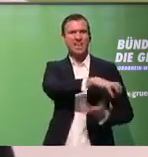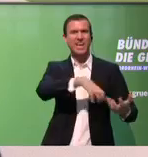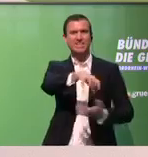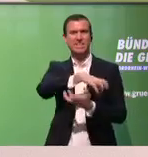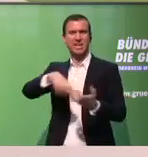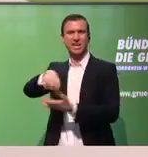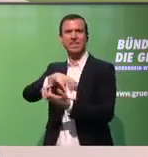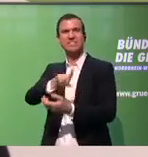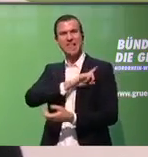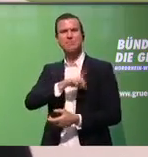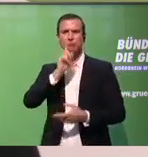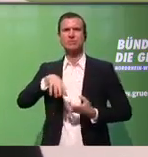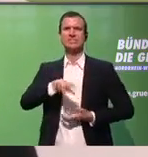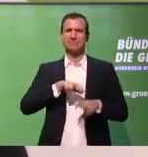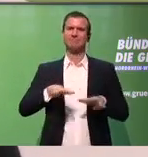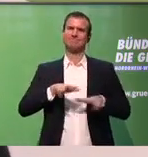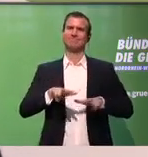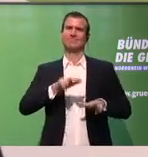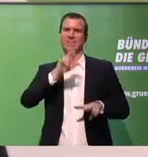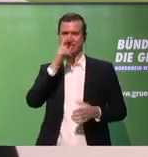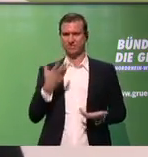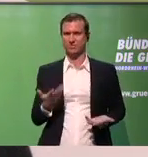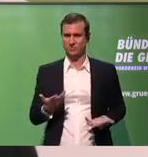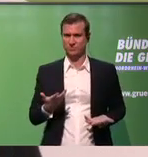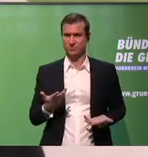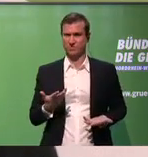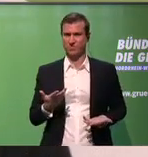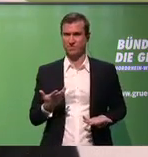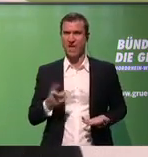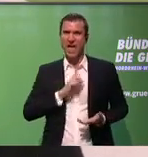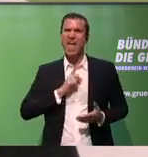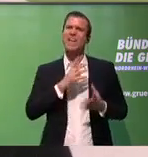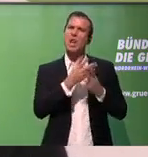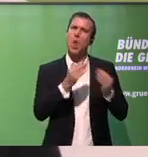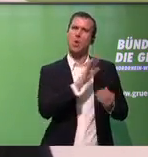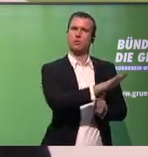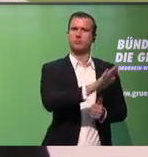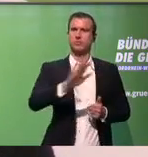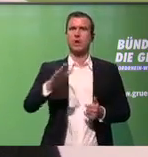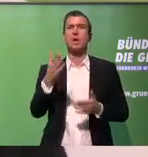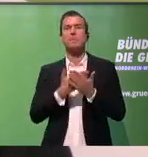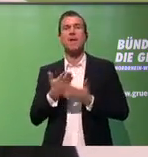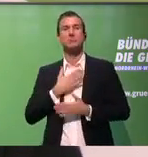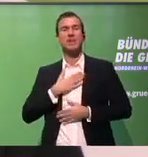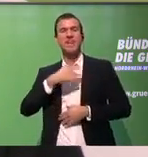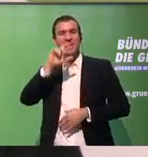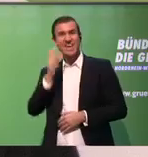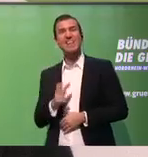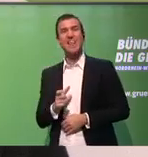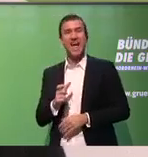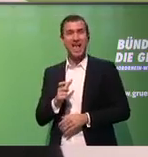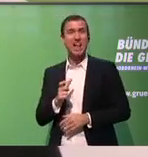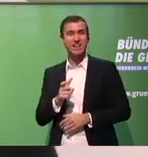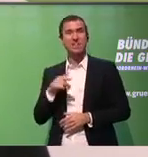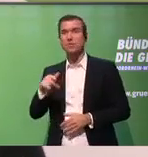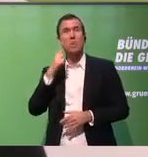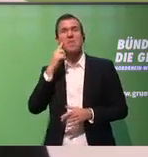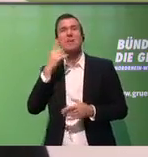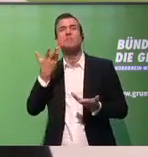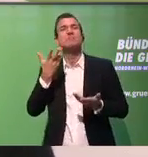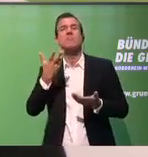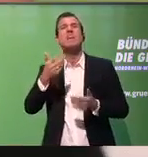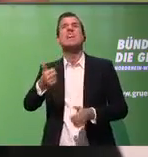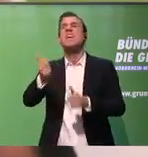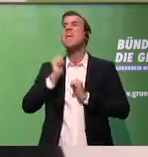intern umgehen müssen und ihre eigene Lösung finden müssen. Italien bekommt in diesem Fall beispielsweise keine Hilfe